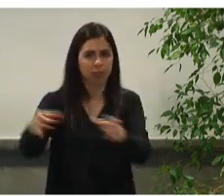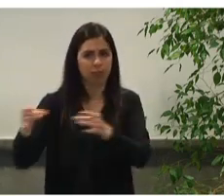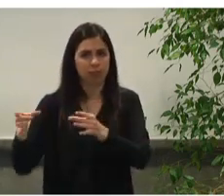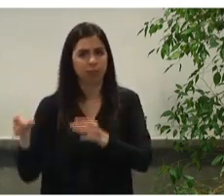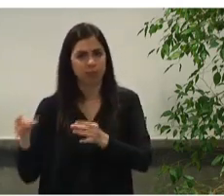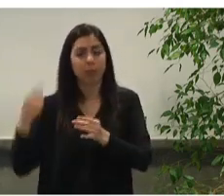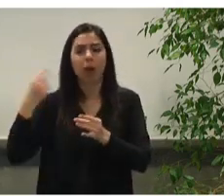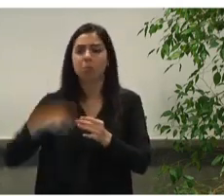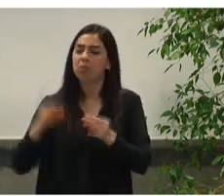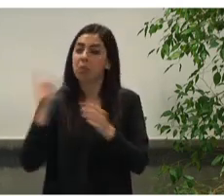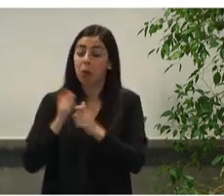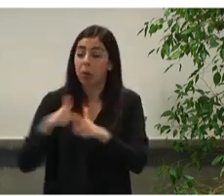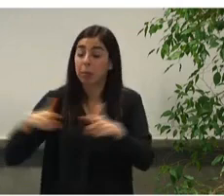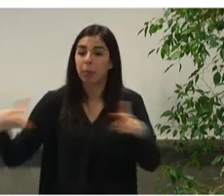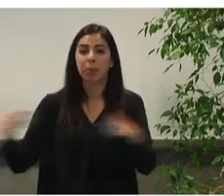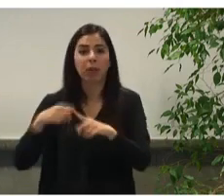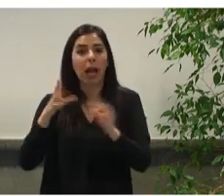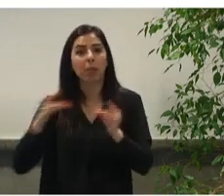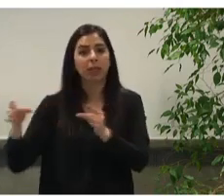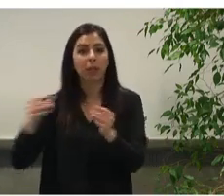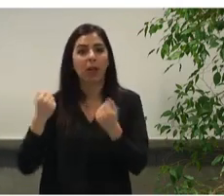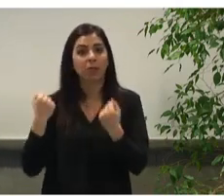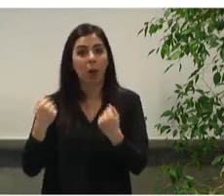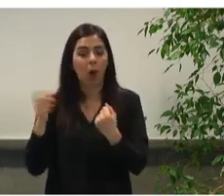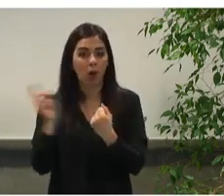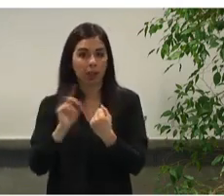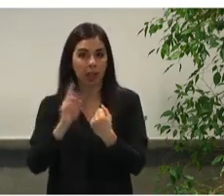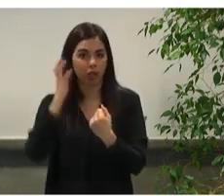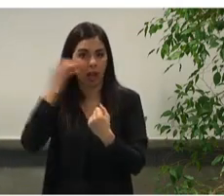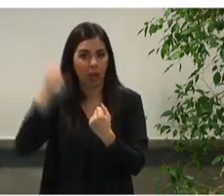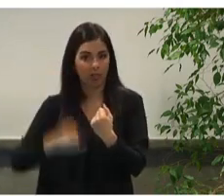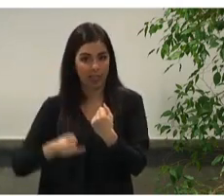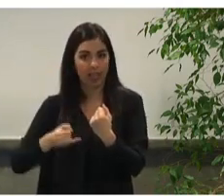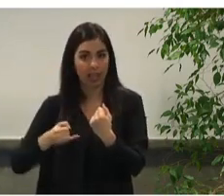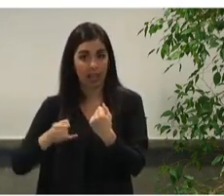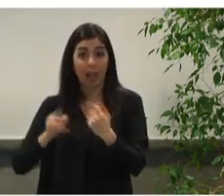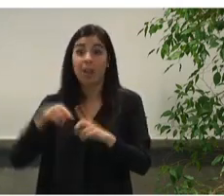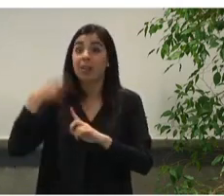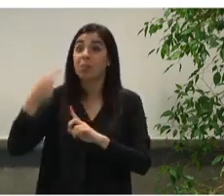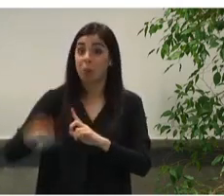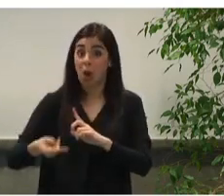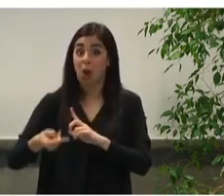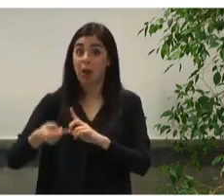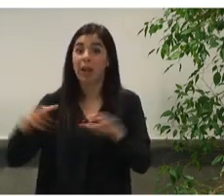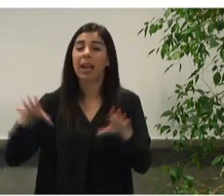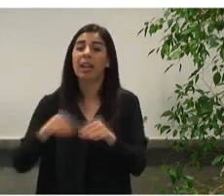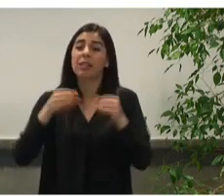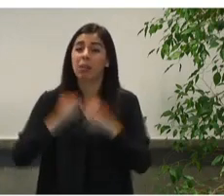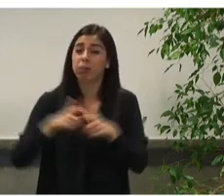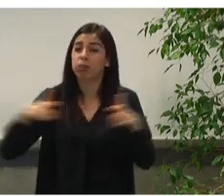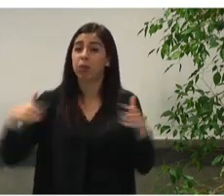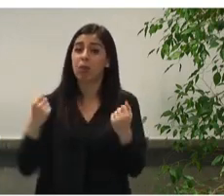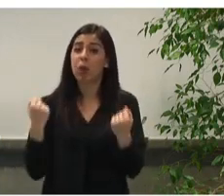non ha dato origine a una grossa epidemia già alla fine di gennaio. Dopodiché il grosso dell'epidemia